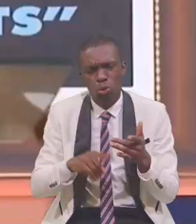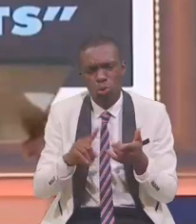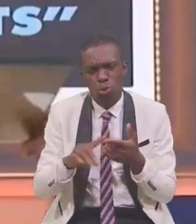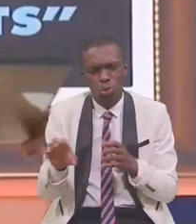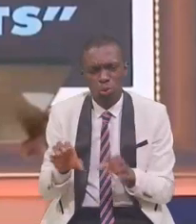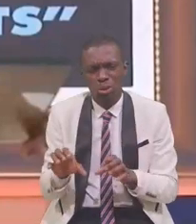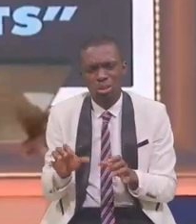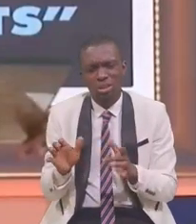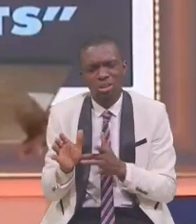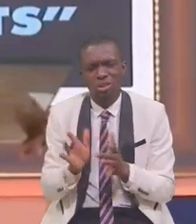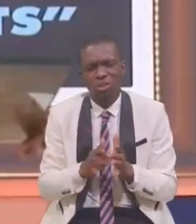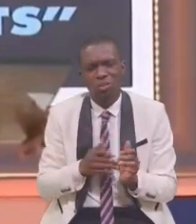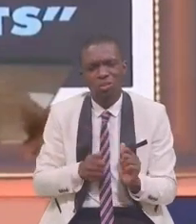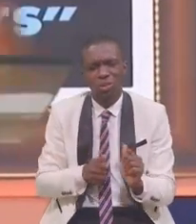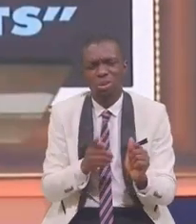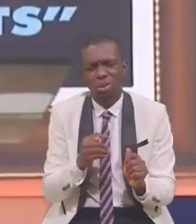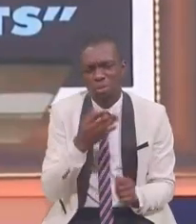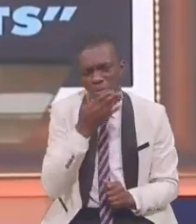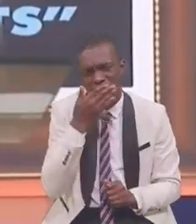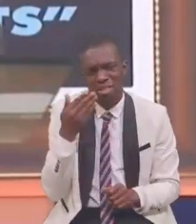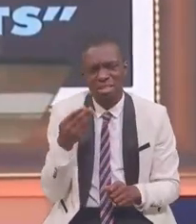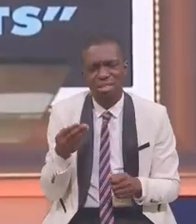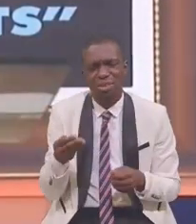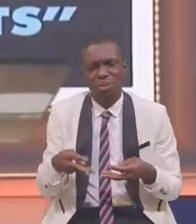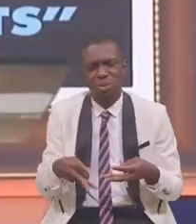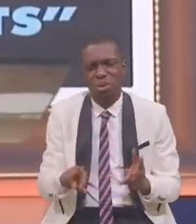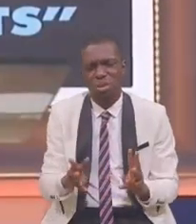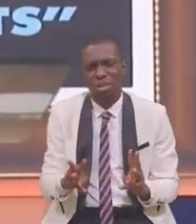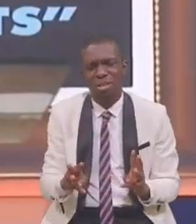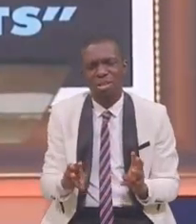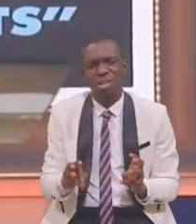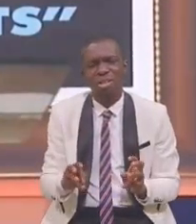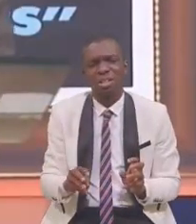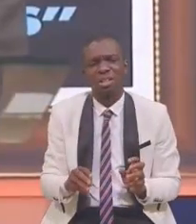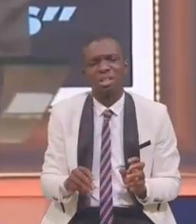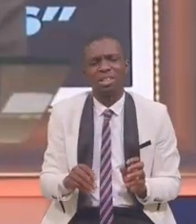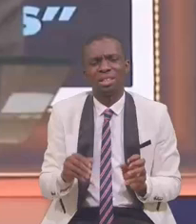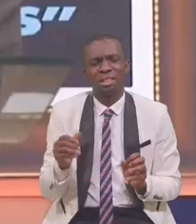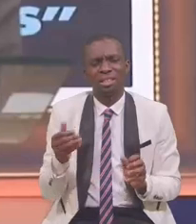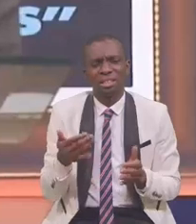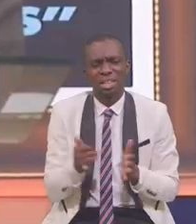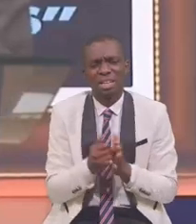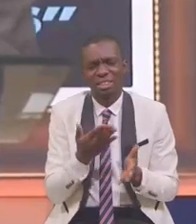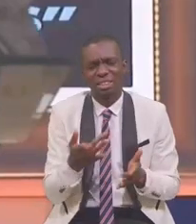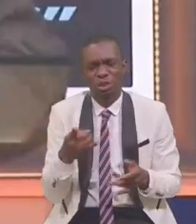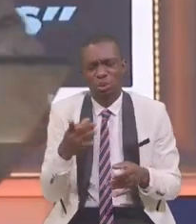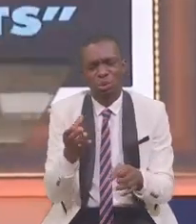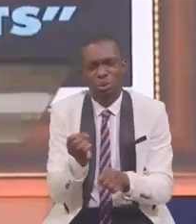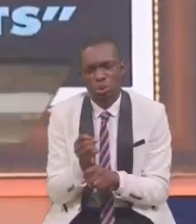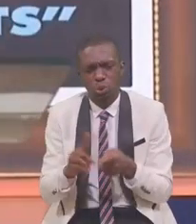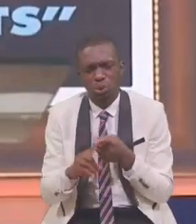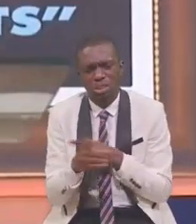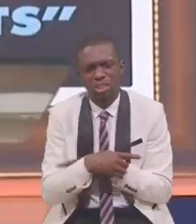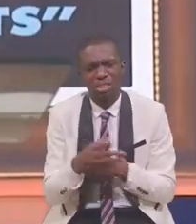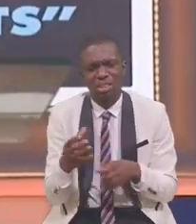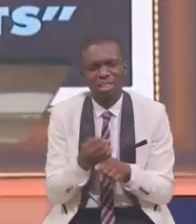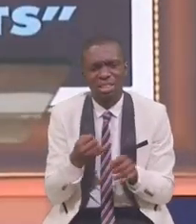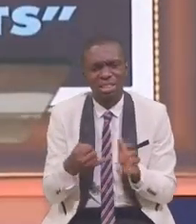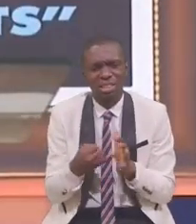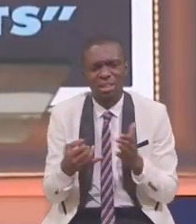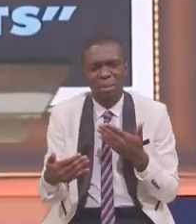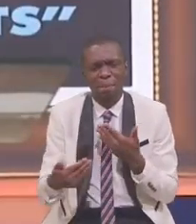il a adopté la meilleure méthode. Ouvrez la bouche et priez le Seigneur. Seigneur, j'ai reçu la parole ce jour. Et